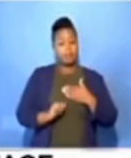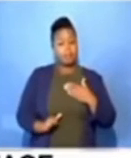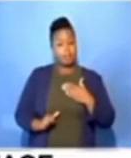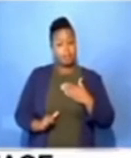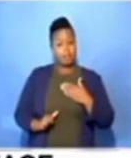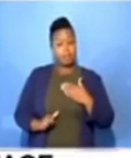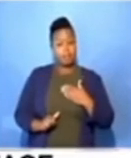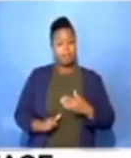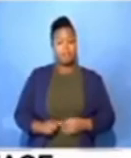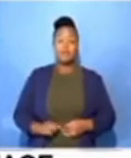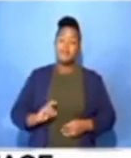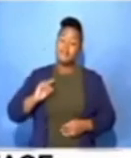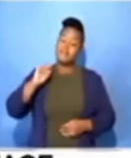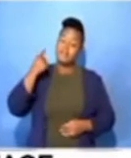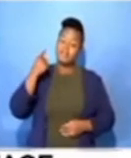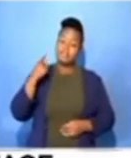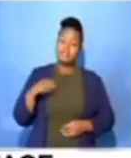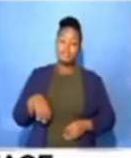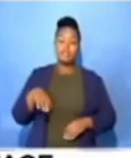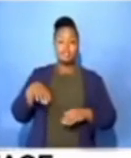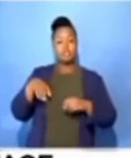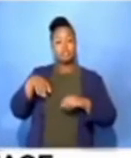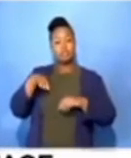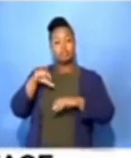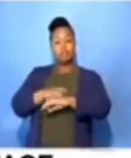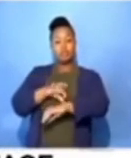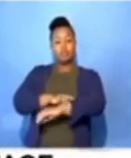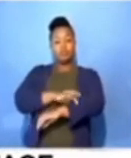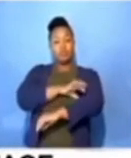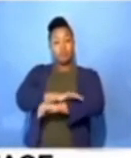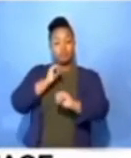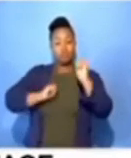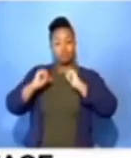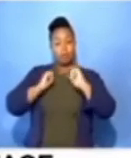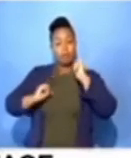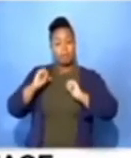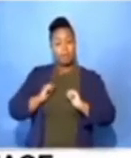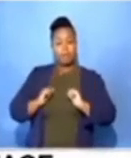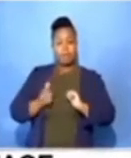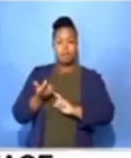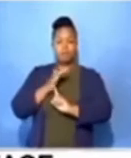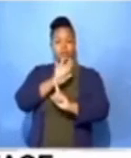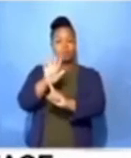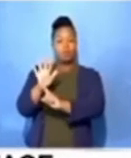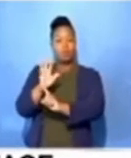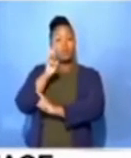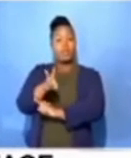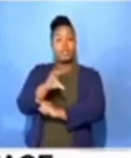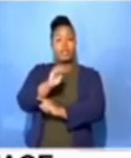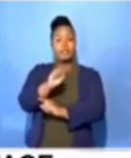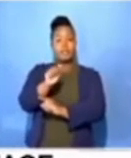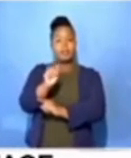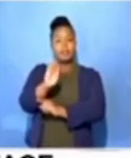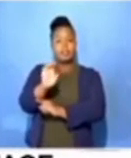month, the very first Xitsonga drama series will be shown on